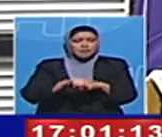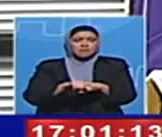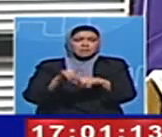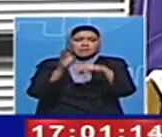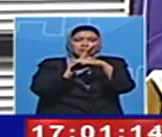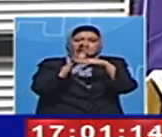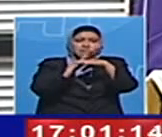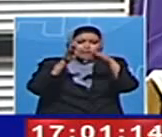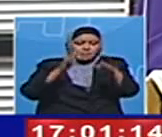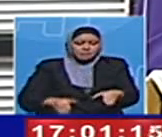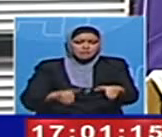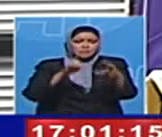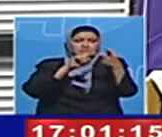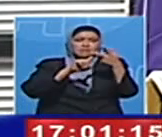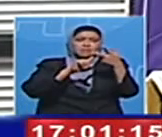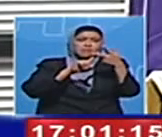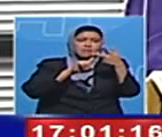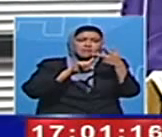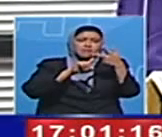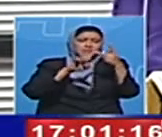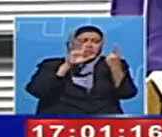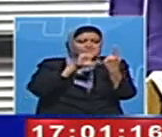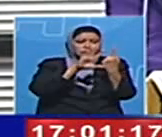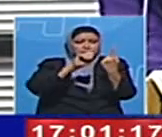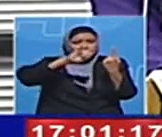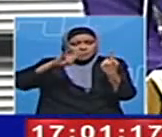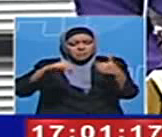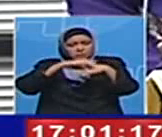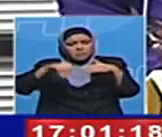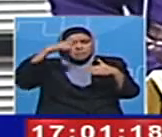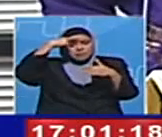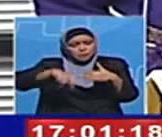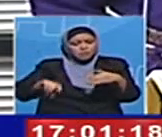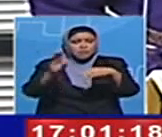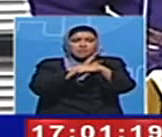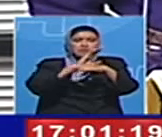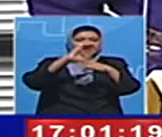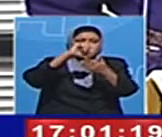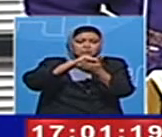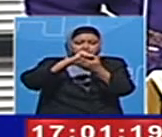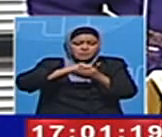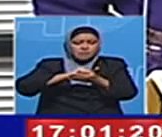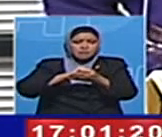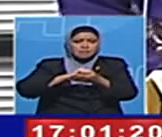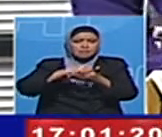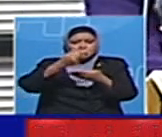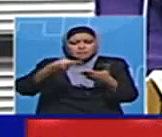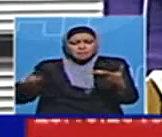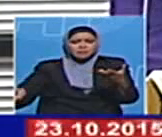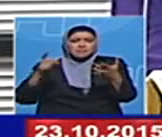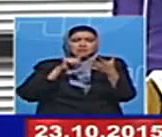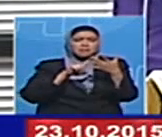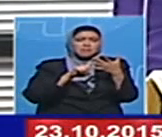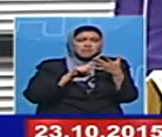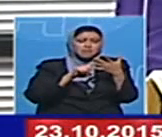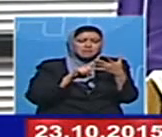Usahawan nasional berhad ketiga R50 juta Kepada pelaburan hartanah berhad dan keempat